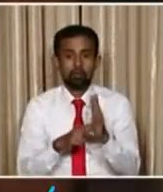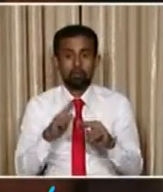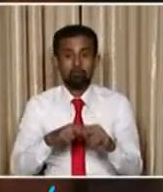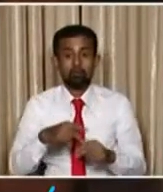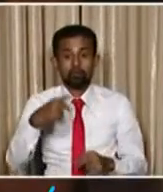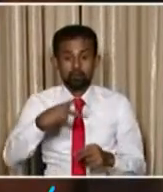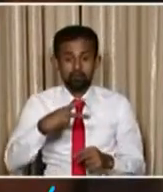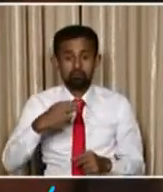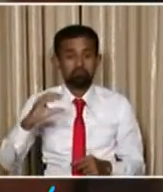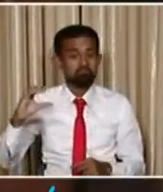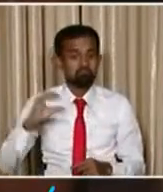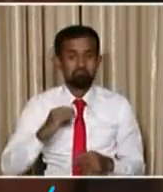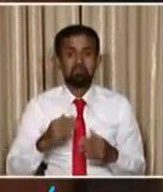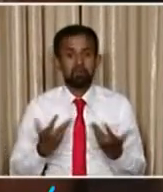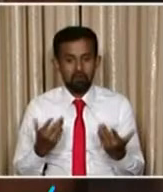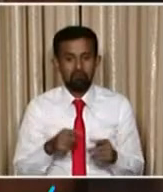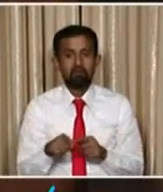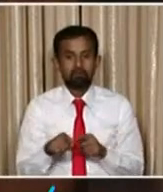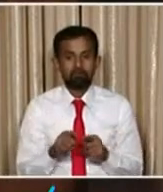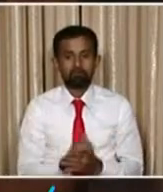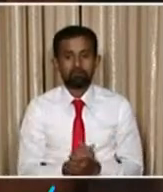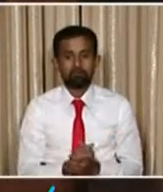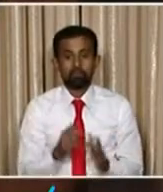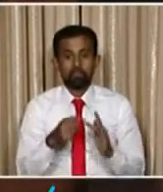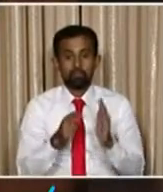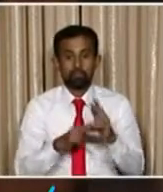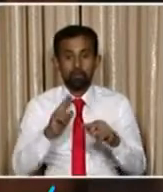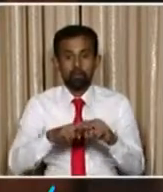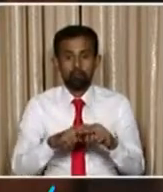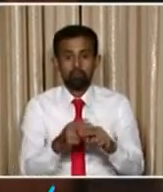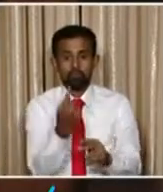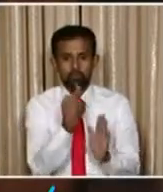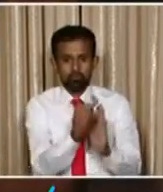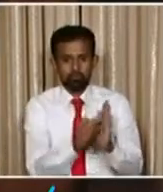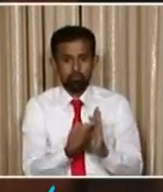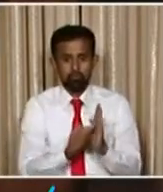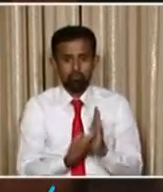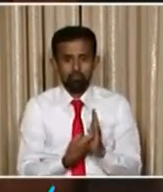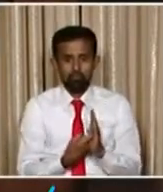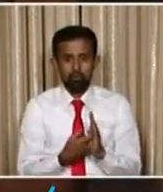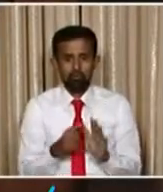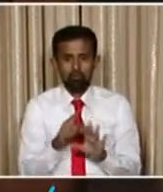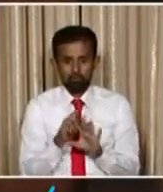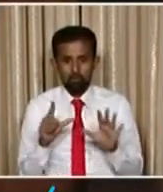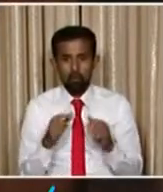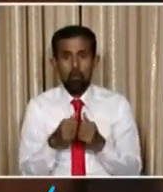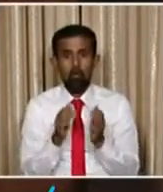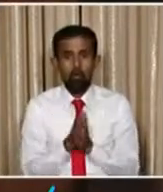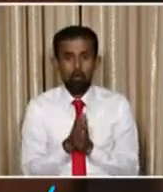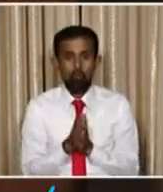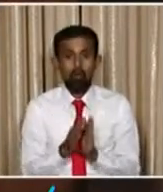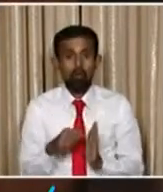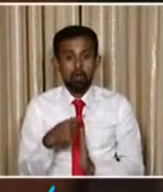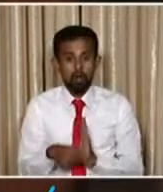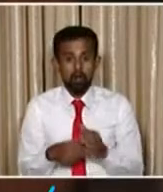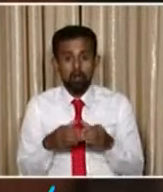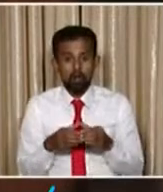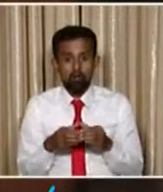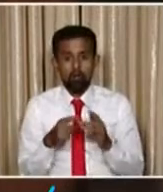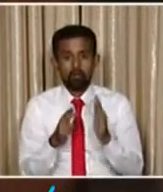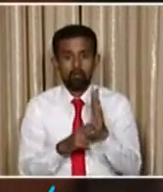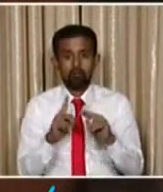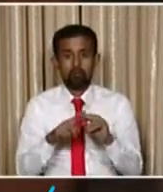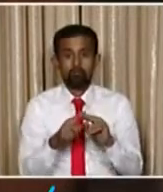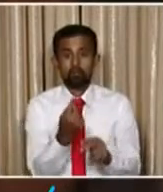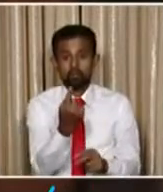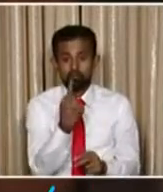දෙවනි කාර්තුවත් ලැබෙන්නේ නැති තත්ත්වයට ඇවිල්ලා තියෙනවා. IMF එකෙන් දාලා තියෙන කොන්දේසි 17 මෙතන තියෙනවා. ලංකාවේ ඉන්න කණ්ඩායම් වලට IMF එකෙන්